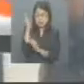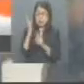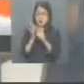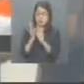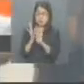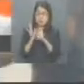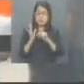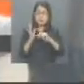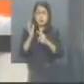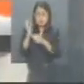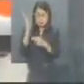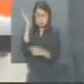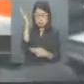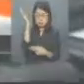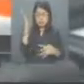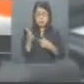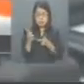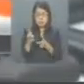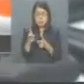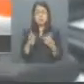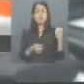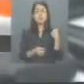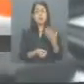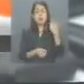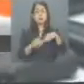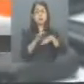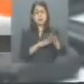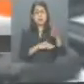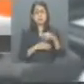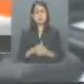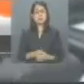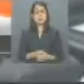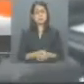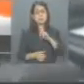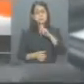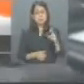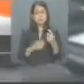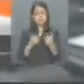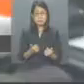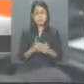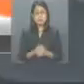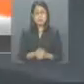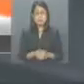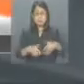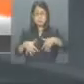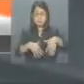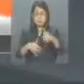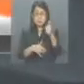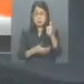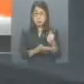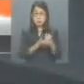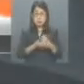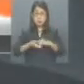สงครามโจมตีตำบลประแตครับ ค่ะการทำงานครั้งนี้เราได้รับความร่วมมือจากชาวบ้านในพื้นที่มากน้อยแค่ไหนค